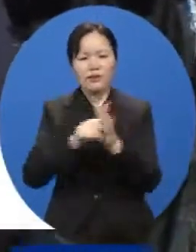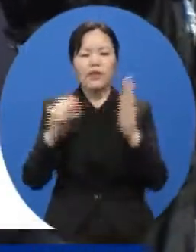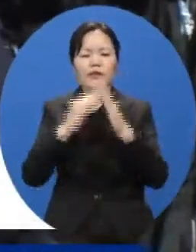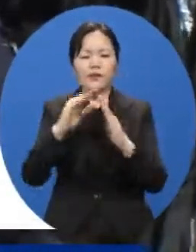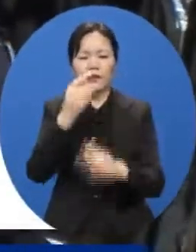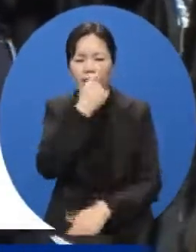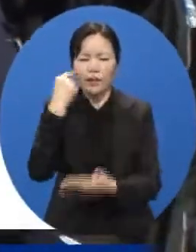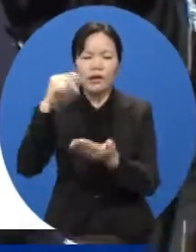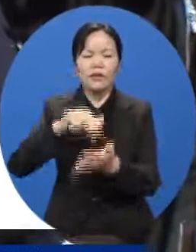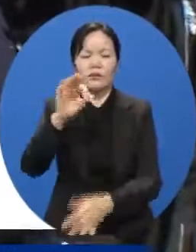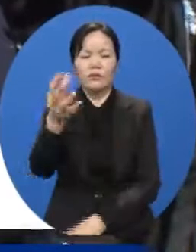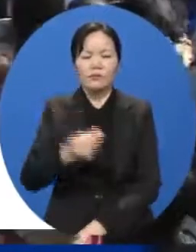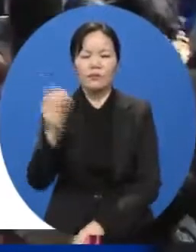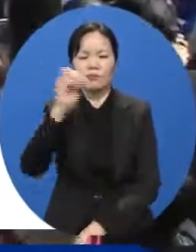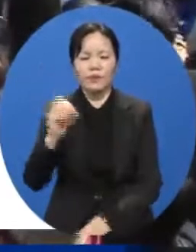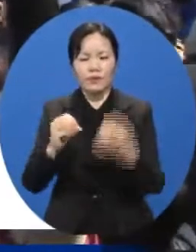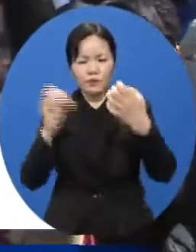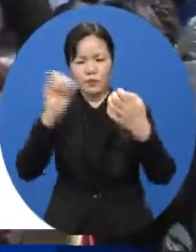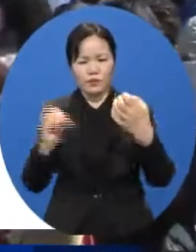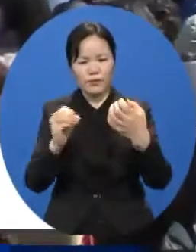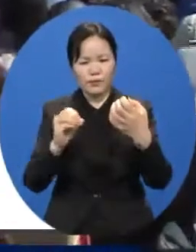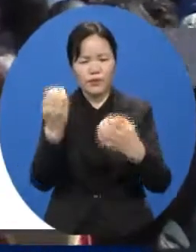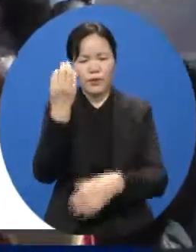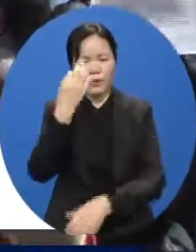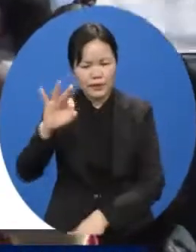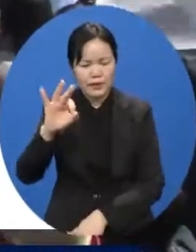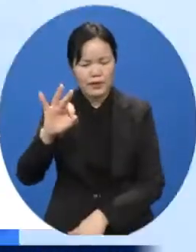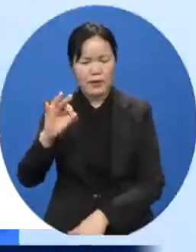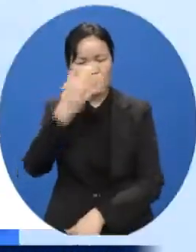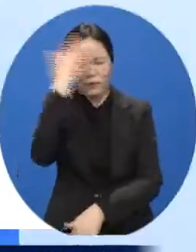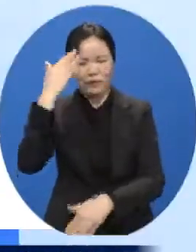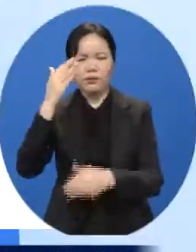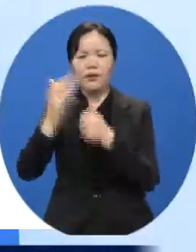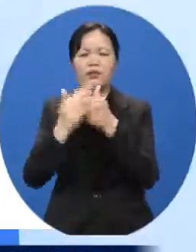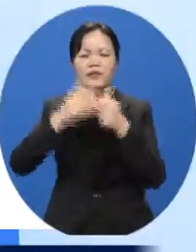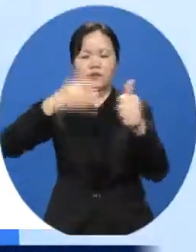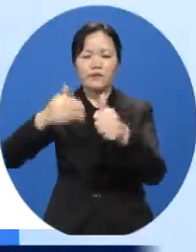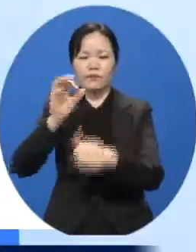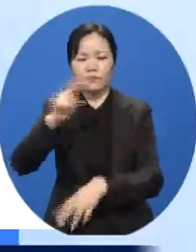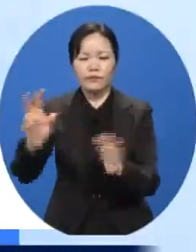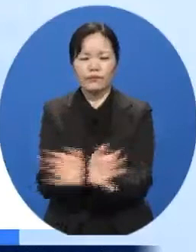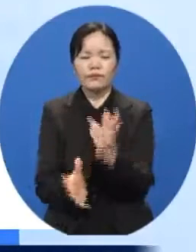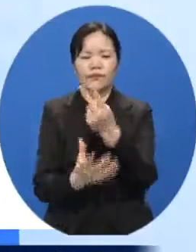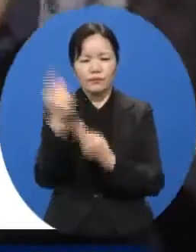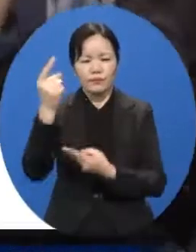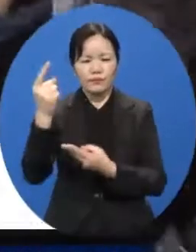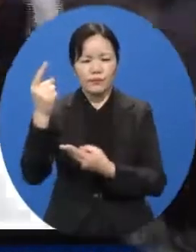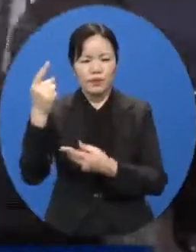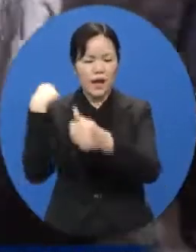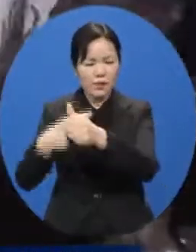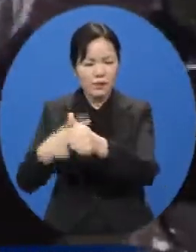담보대출 비율 90% 인정 공약을 제시하며 지지를 호소했습니다. 야권 단일화를 잔파도에